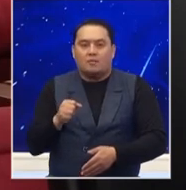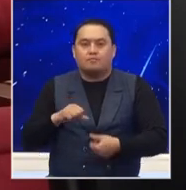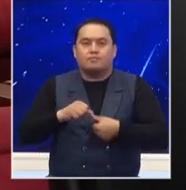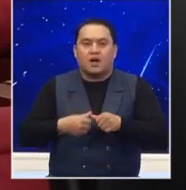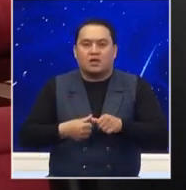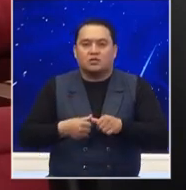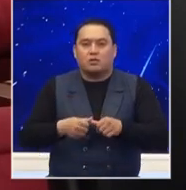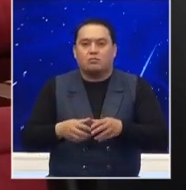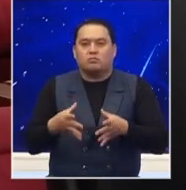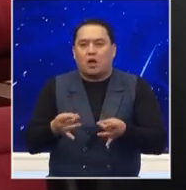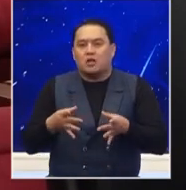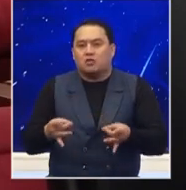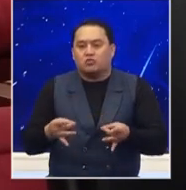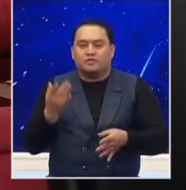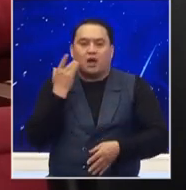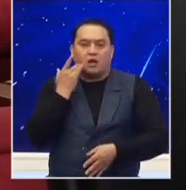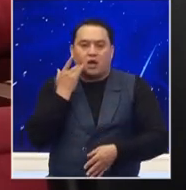постоянное заболочивание идет.